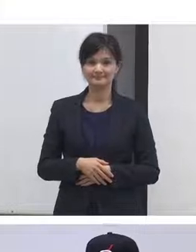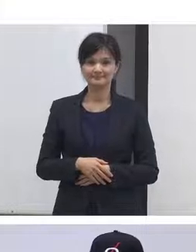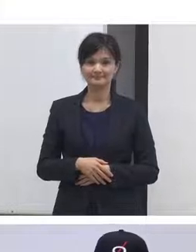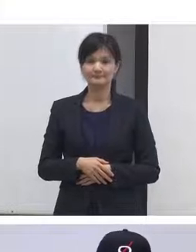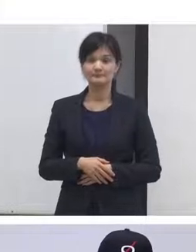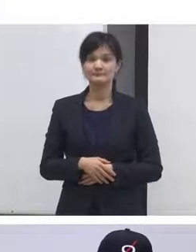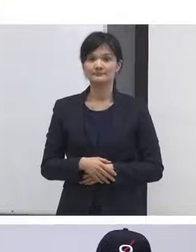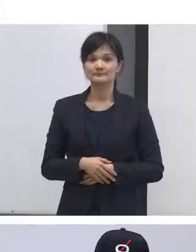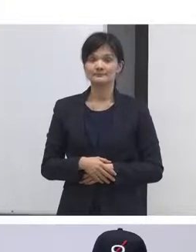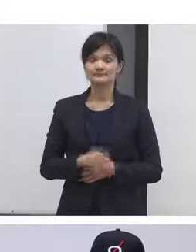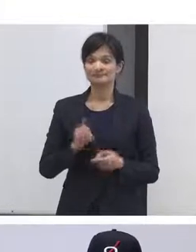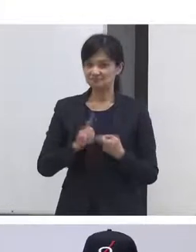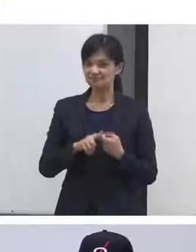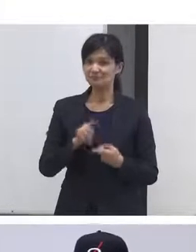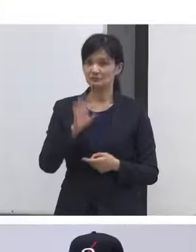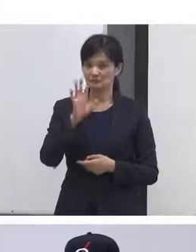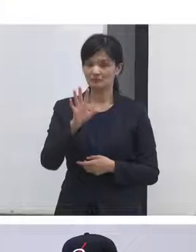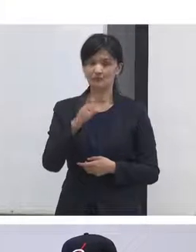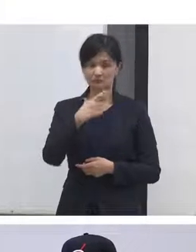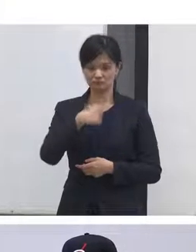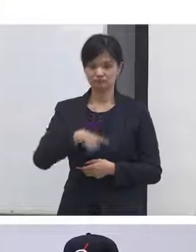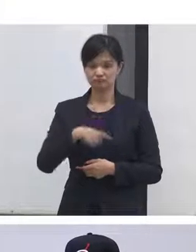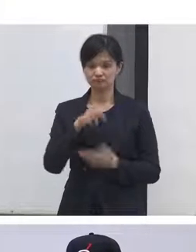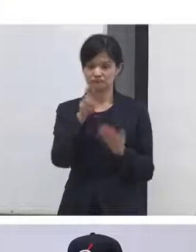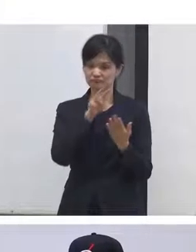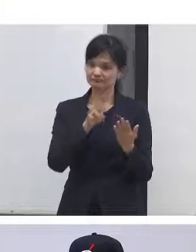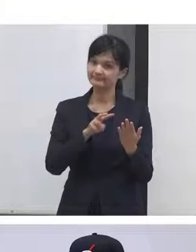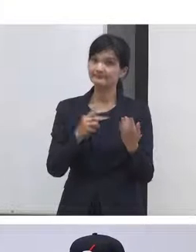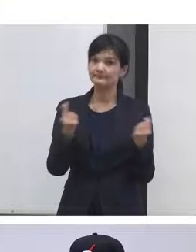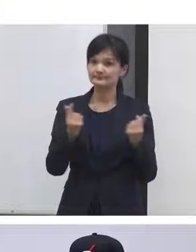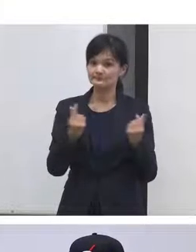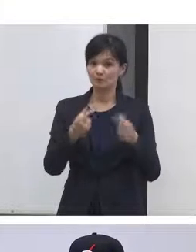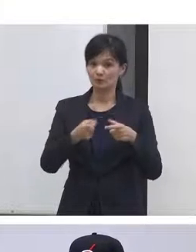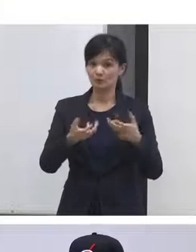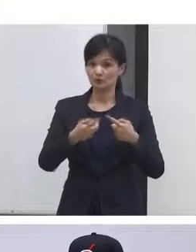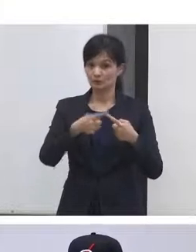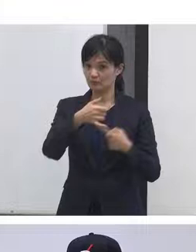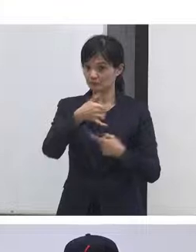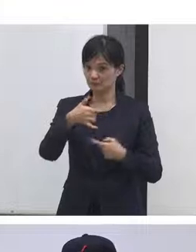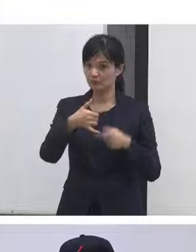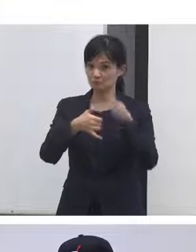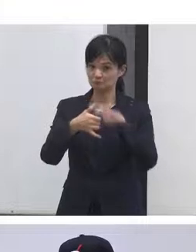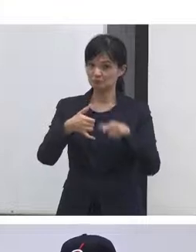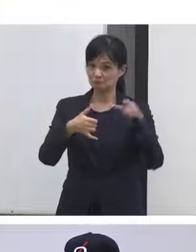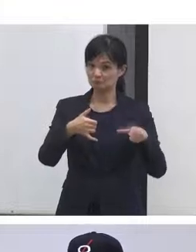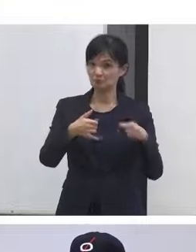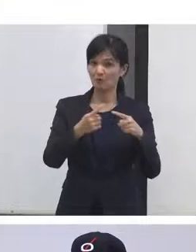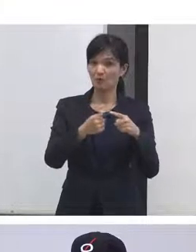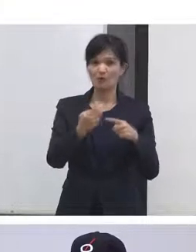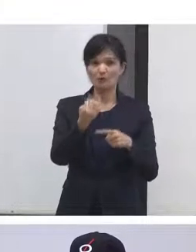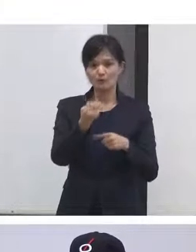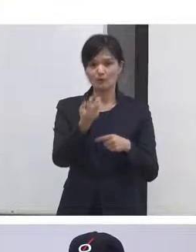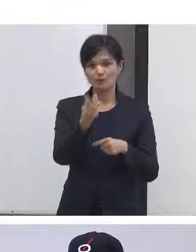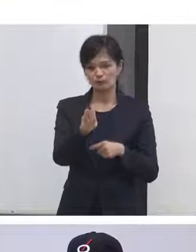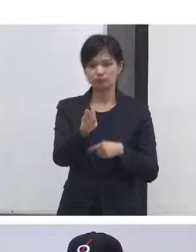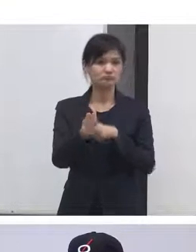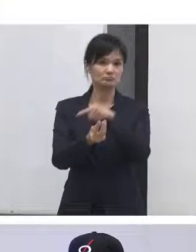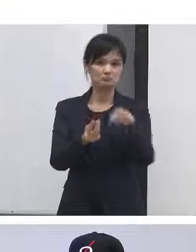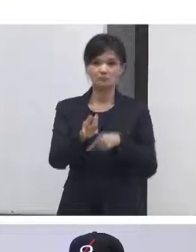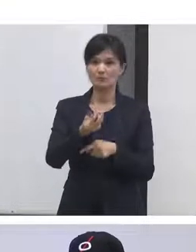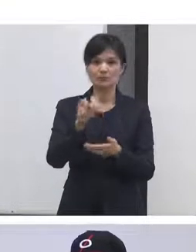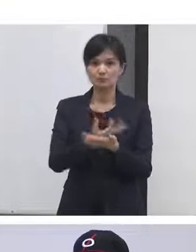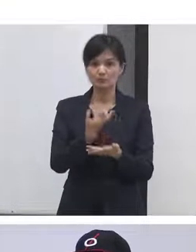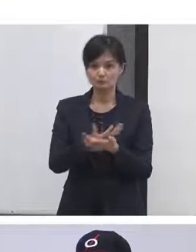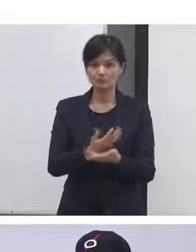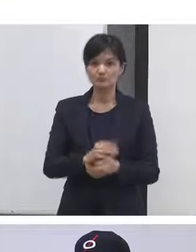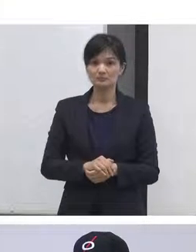根本性的问题，就是在我的角度看，会说包括说我们公务员的人的数量其实是不足的，所以我们有很多的非典型的